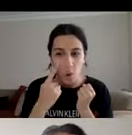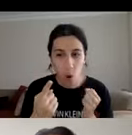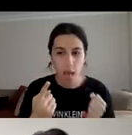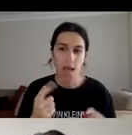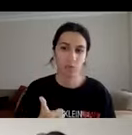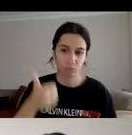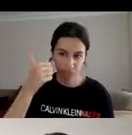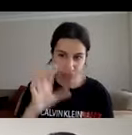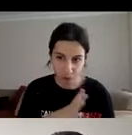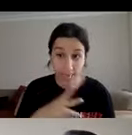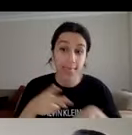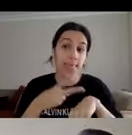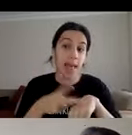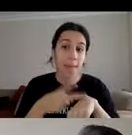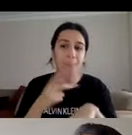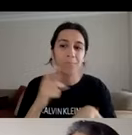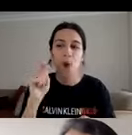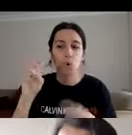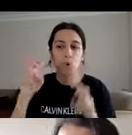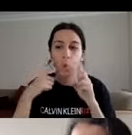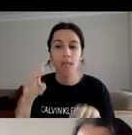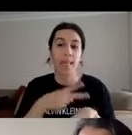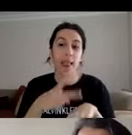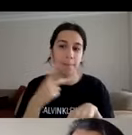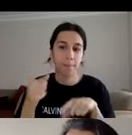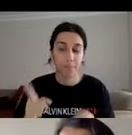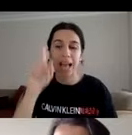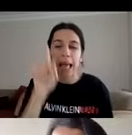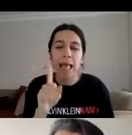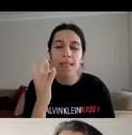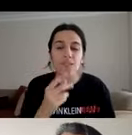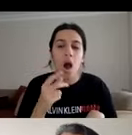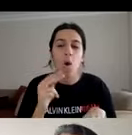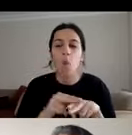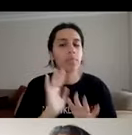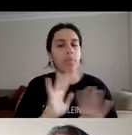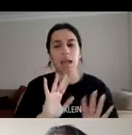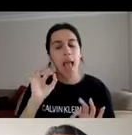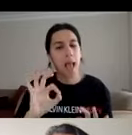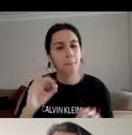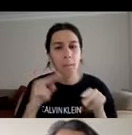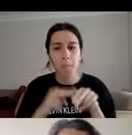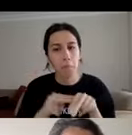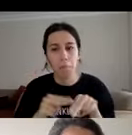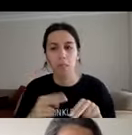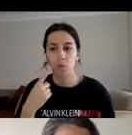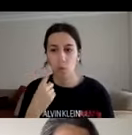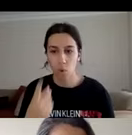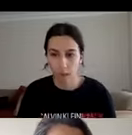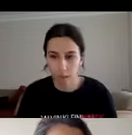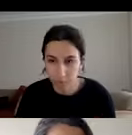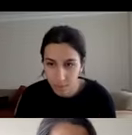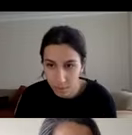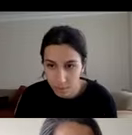kullanabilmektedir. Deneyimlidir teknoloji alanında. İlk kez kullanan birisi değildir. Düzenli olarak her yeni teknolojiyi hayatına alıp adapte eden